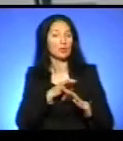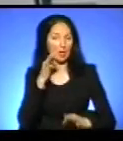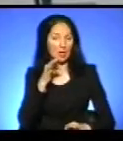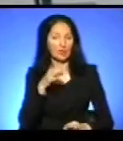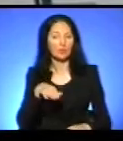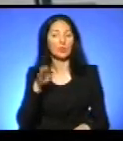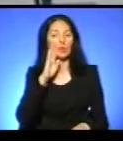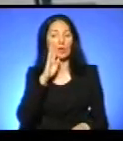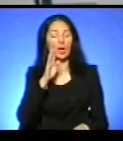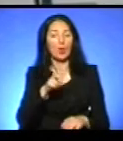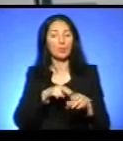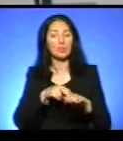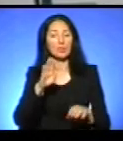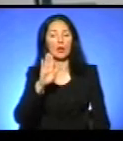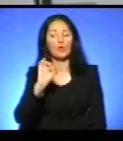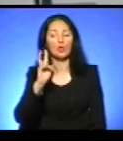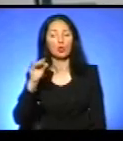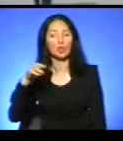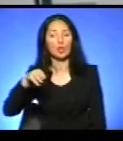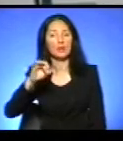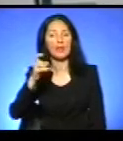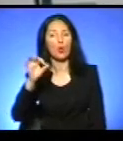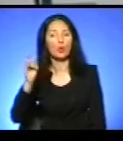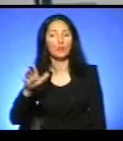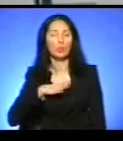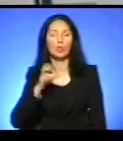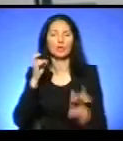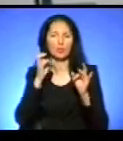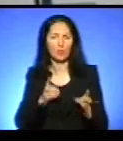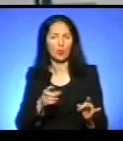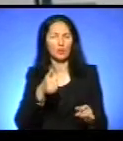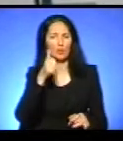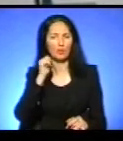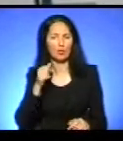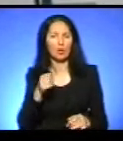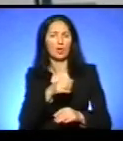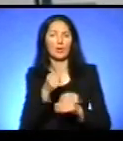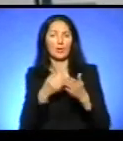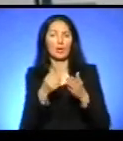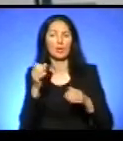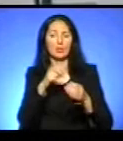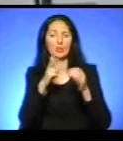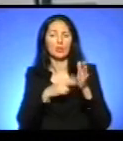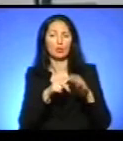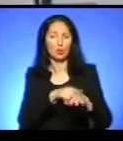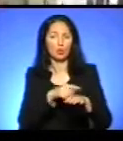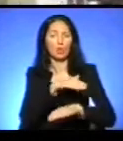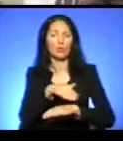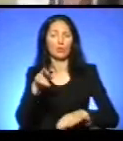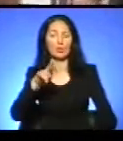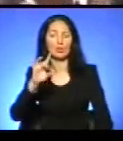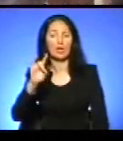поліцейська Вікторія Тихонова була травмована вчора близько 17-ї години на вулиці Яремчука у Тернополі. Більше у сюжеті.